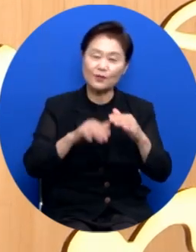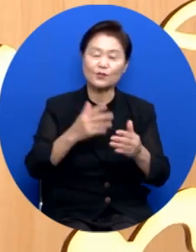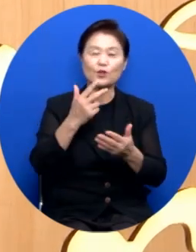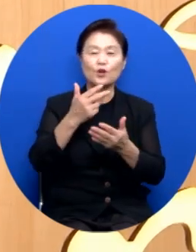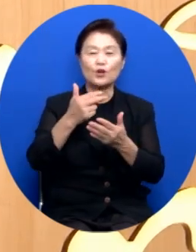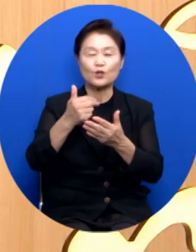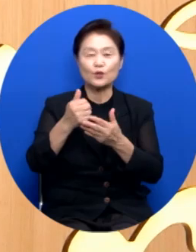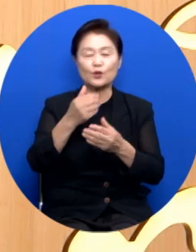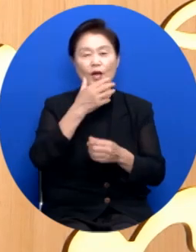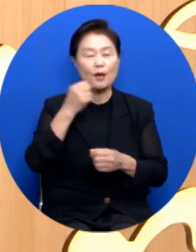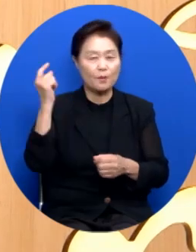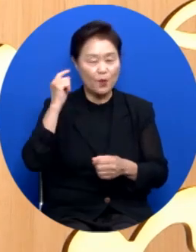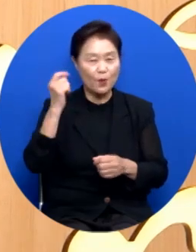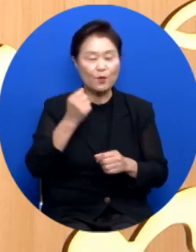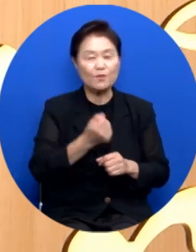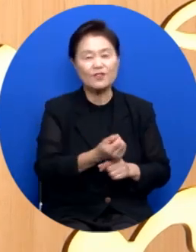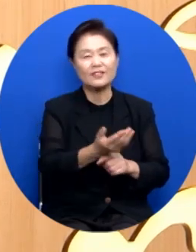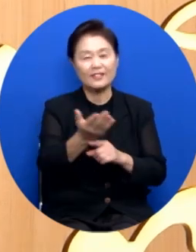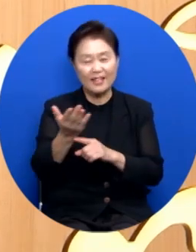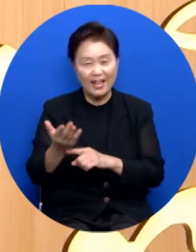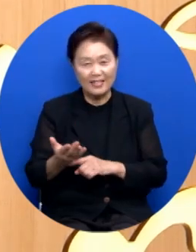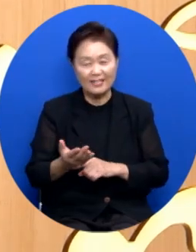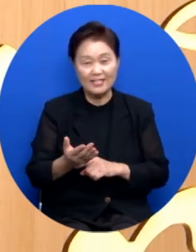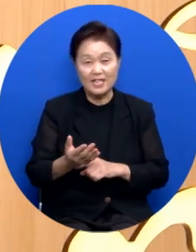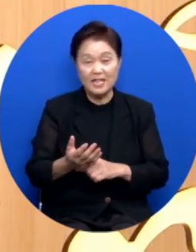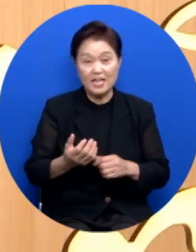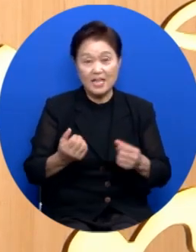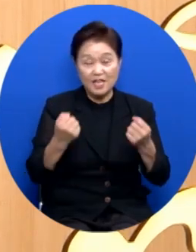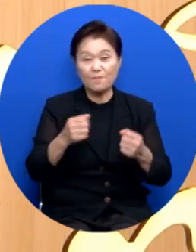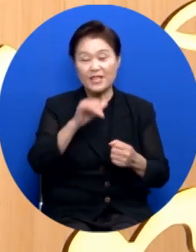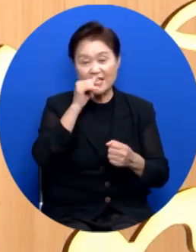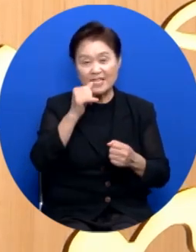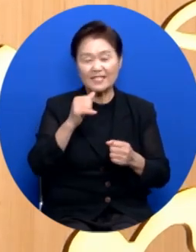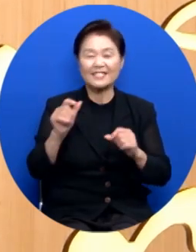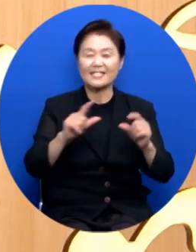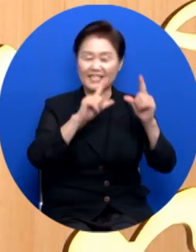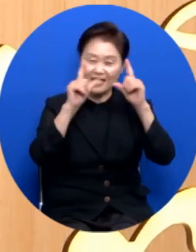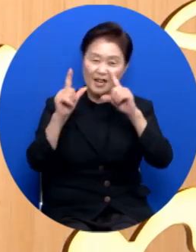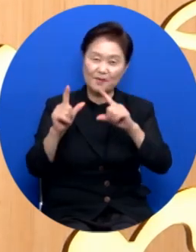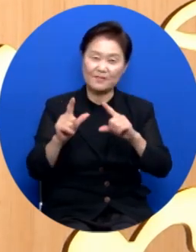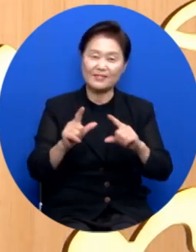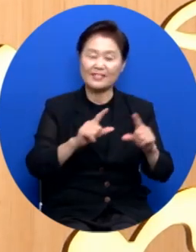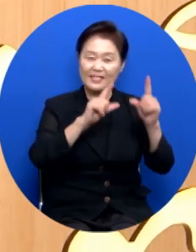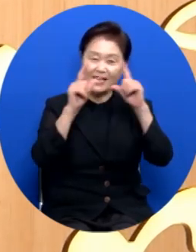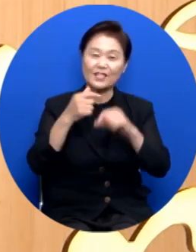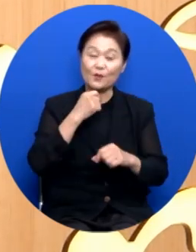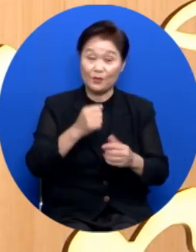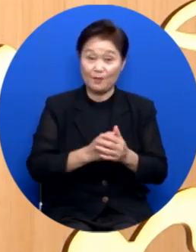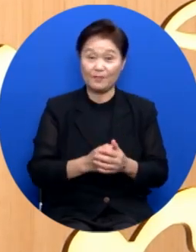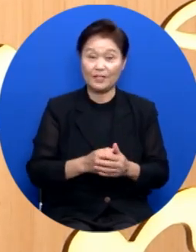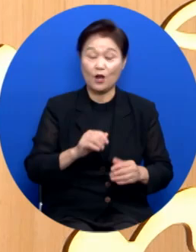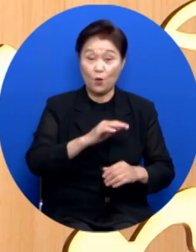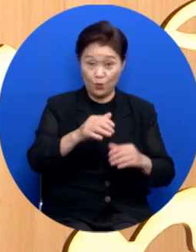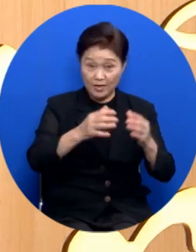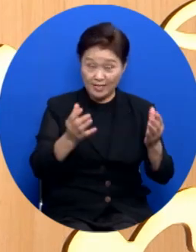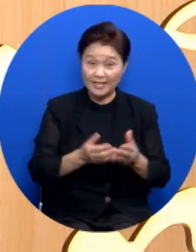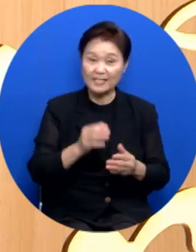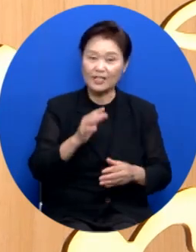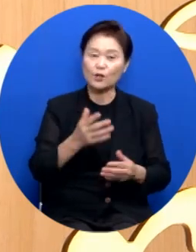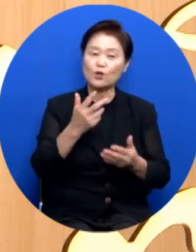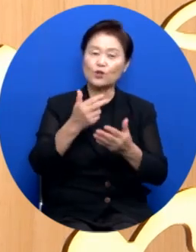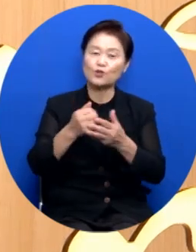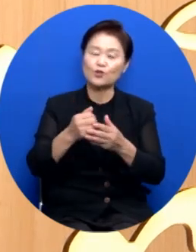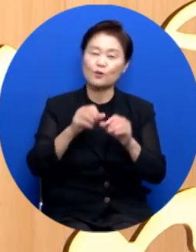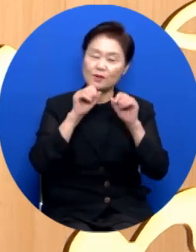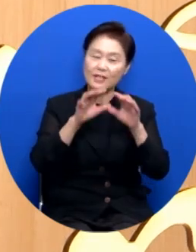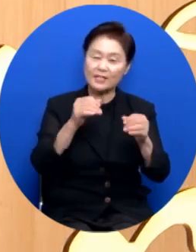영향력 있는 삶을 살아가면 좋을 것 같습니다 그것을 좀 기대하고 빅콰이어 그냥 활동도 활동인데 어떤 통로가 되면